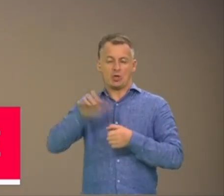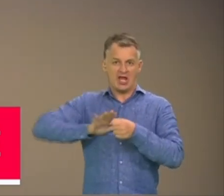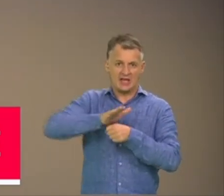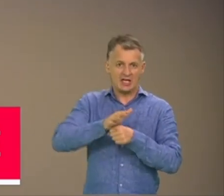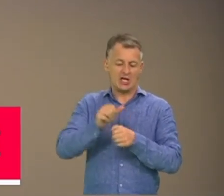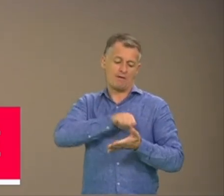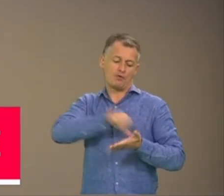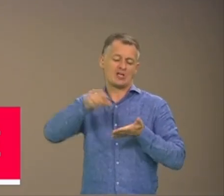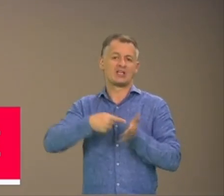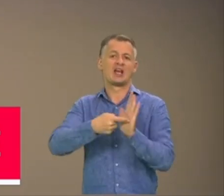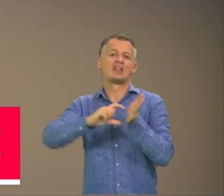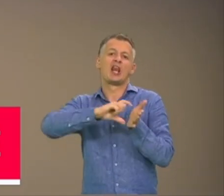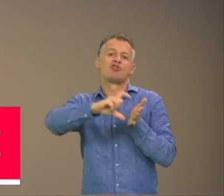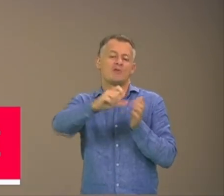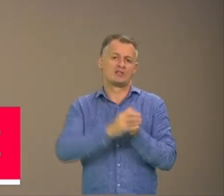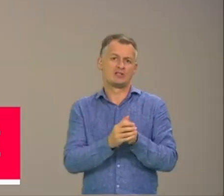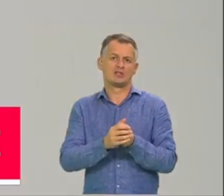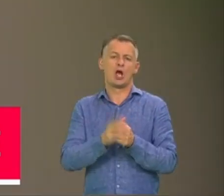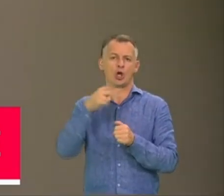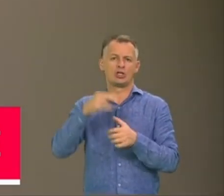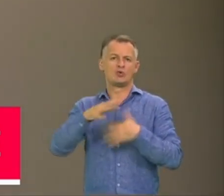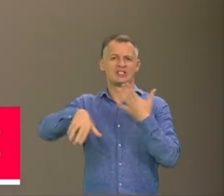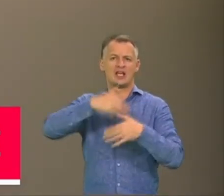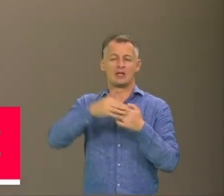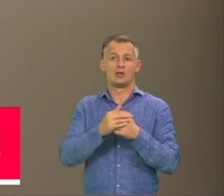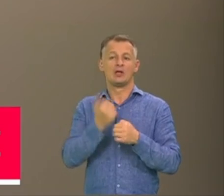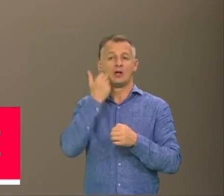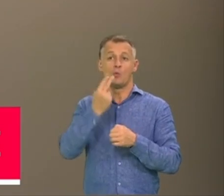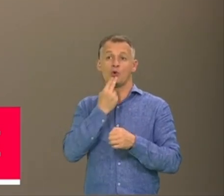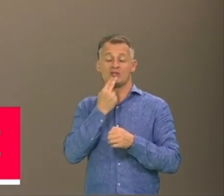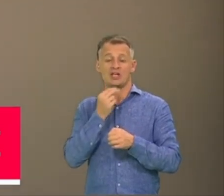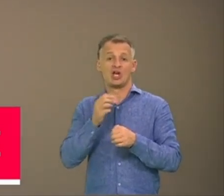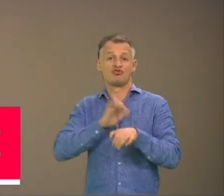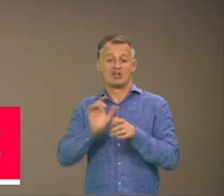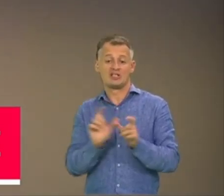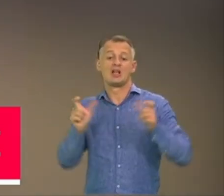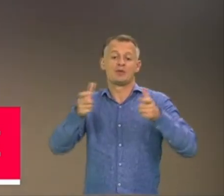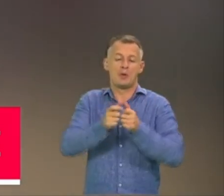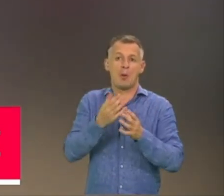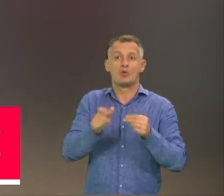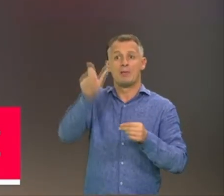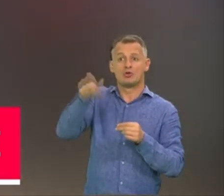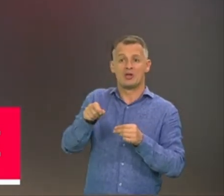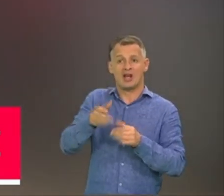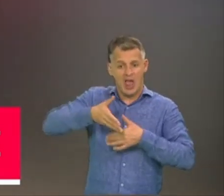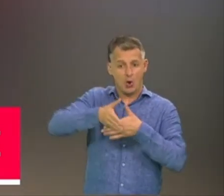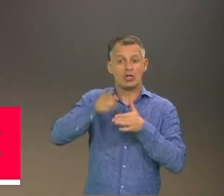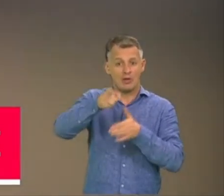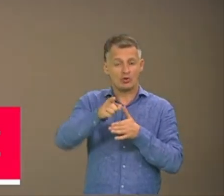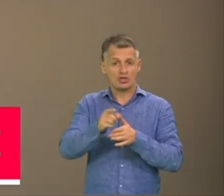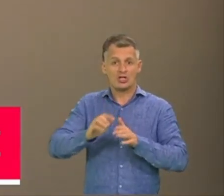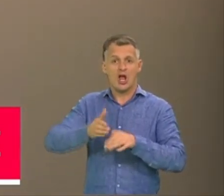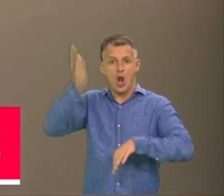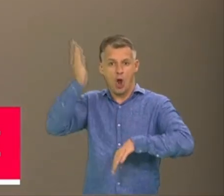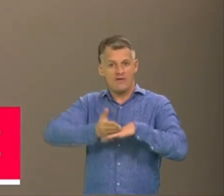continuat scandalul. Când forțele de ordine au încercat să-l imobilizeze, mai multe persoane din zonă au intervenit în favoarea acestuia și au agresat